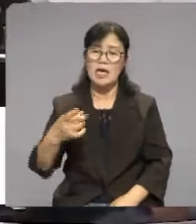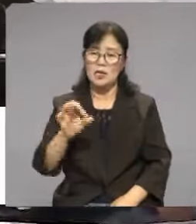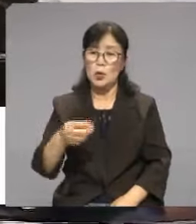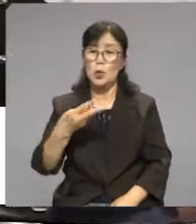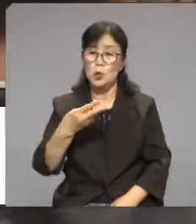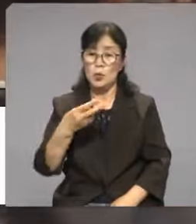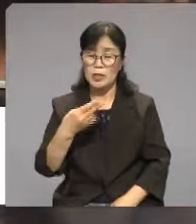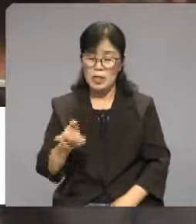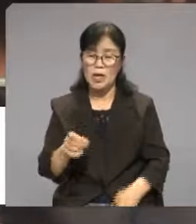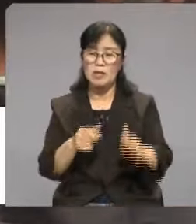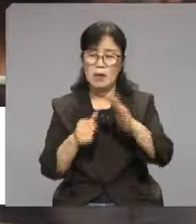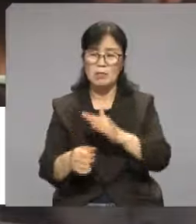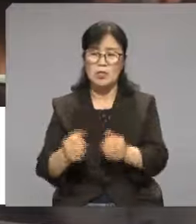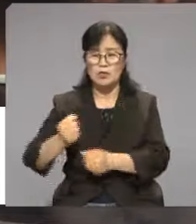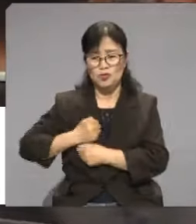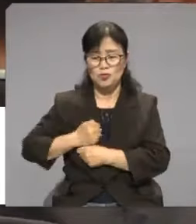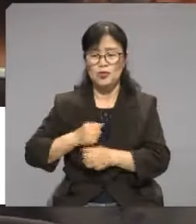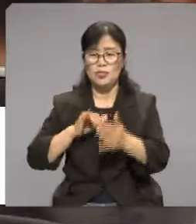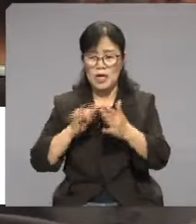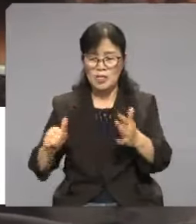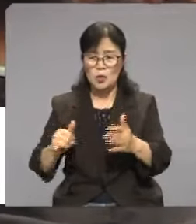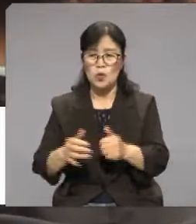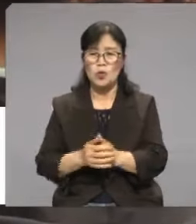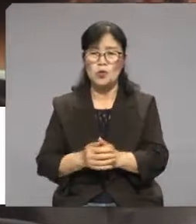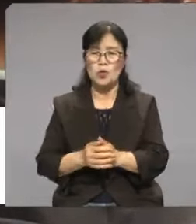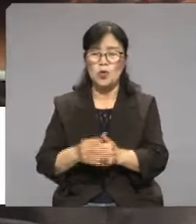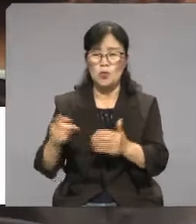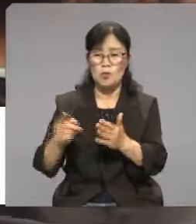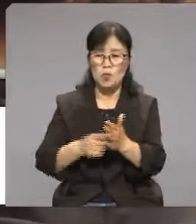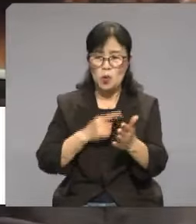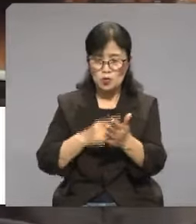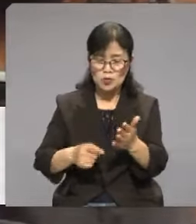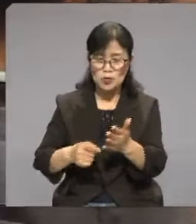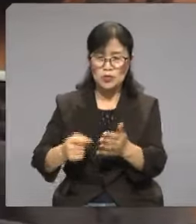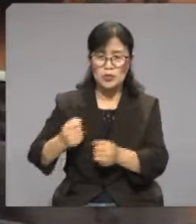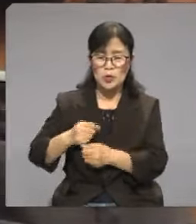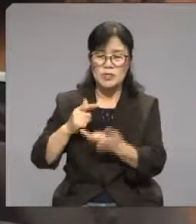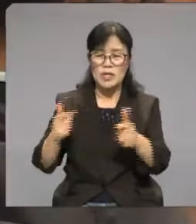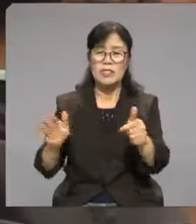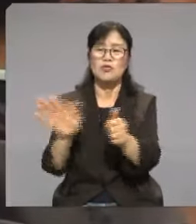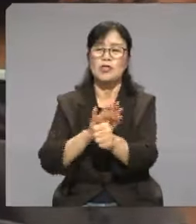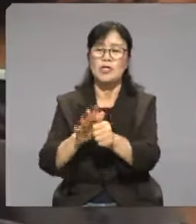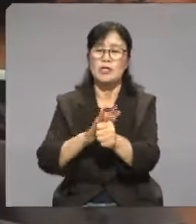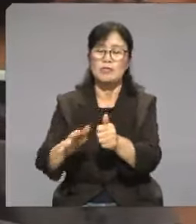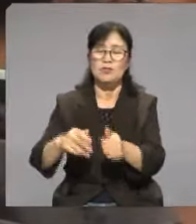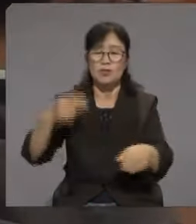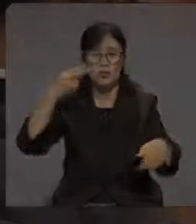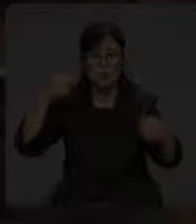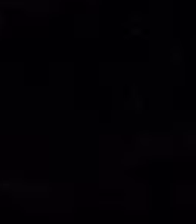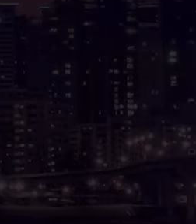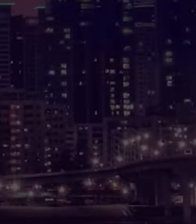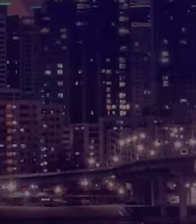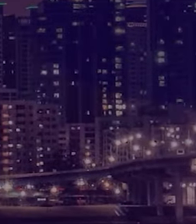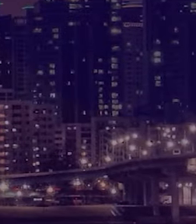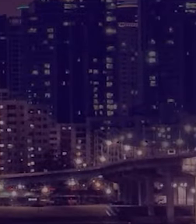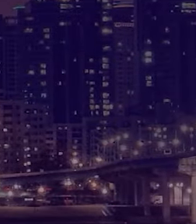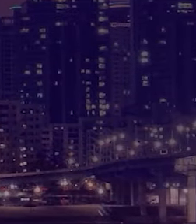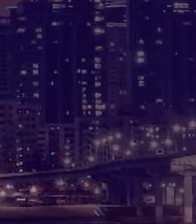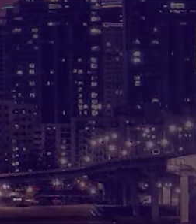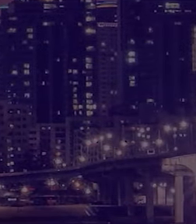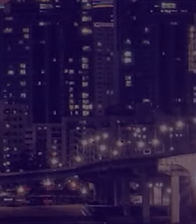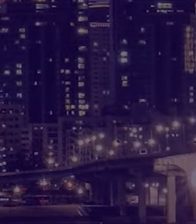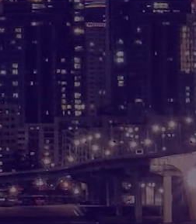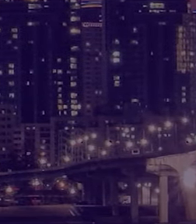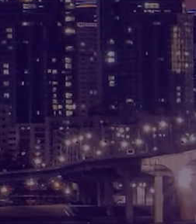인근 호국 보훈 용사를 대상으로 제 1회 계룡대 장병 위문 공연도 실시합니다 I